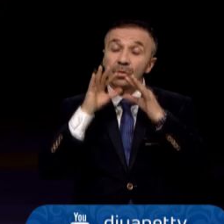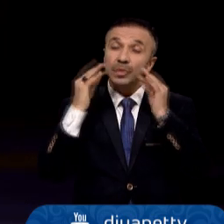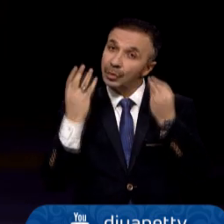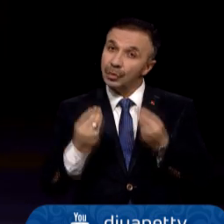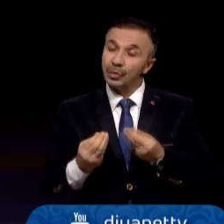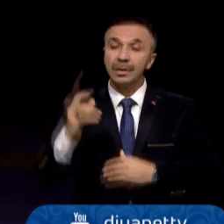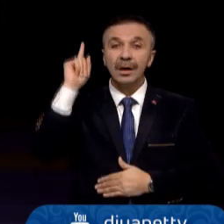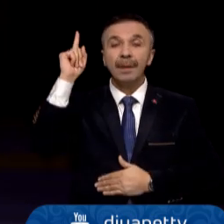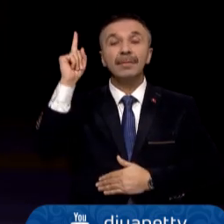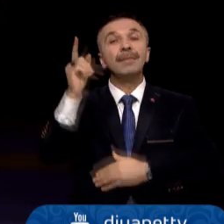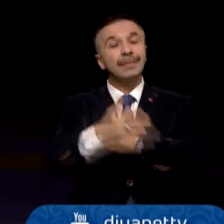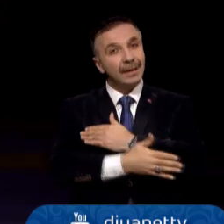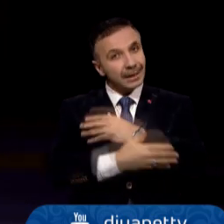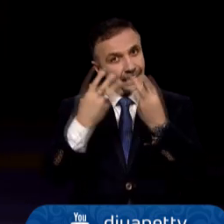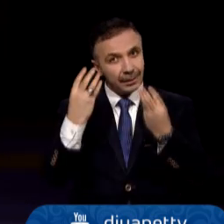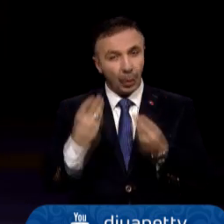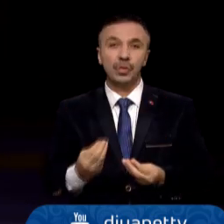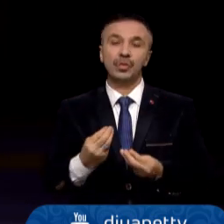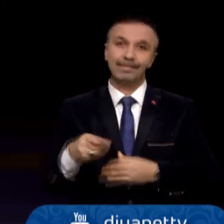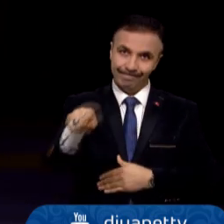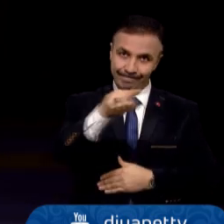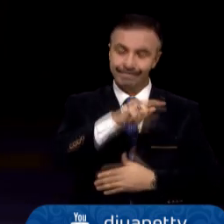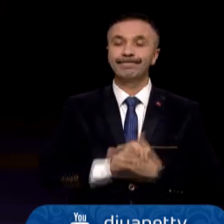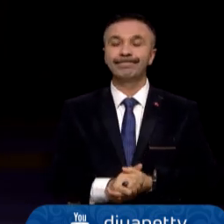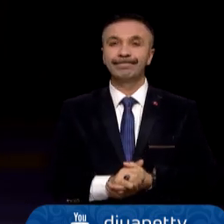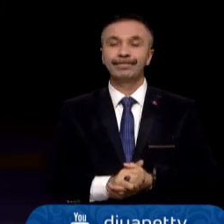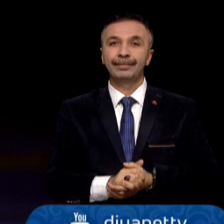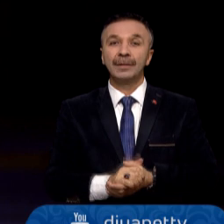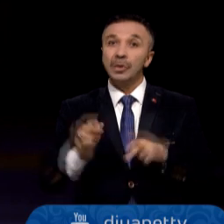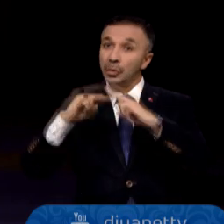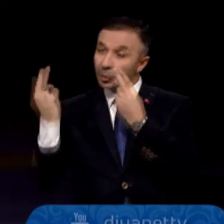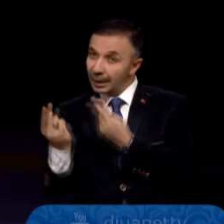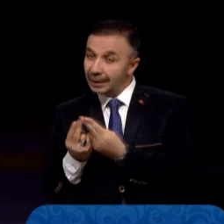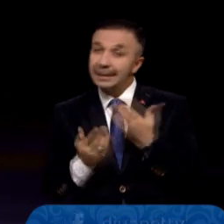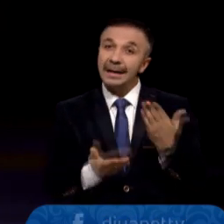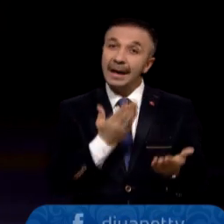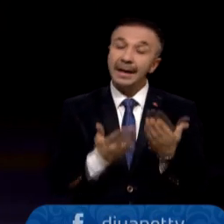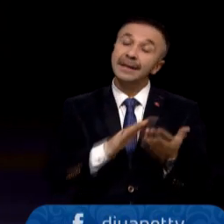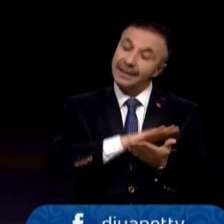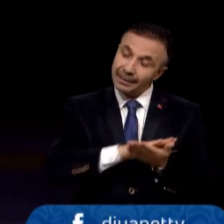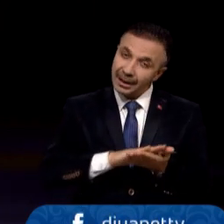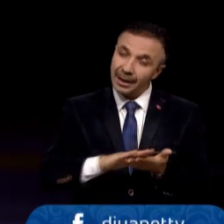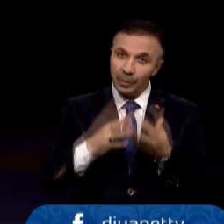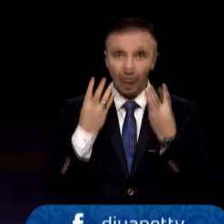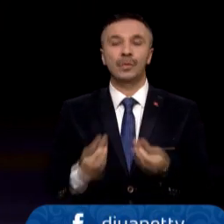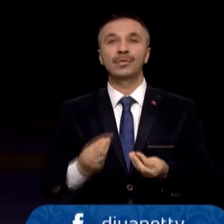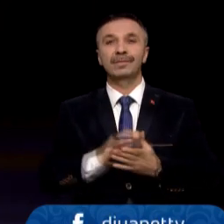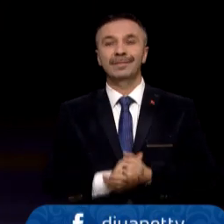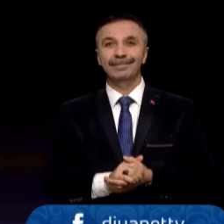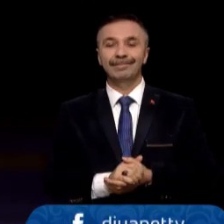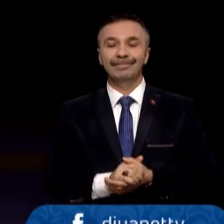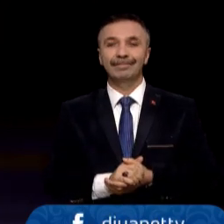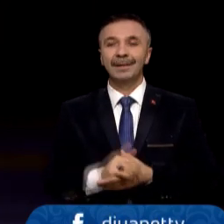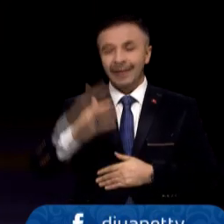olsun Rabbim yar ve yardımcınız olsun dünyanız ahiretiniz mamur olsun